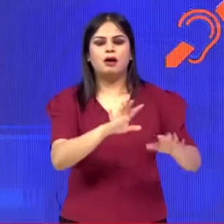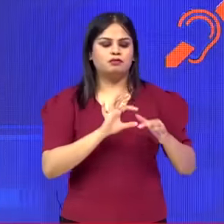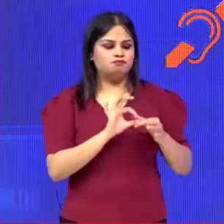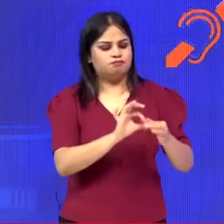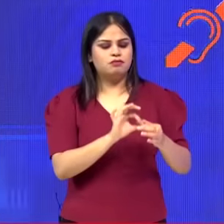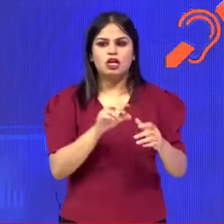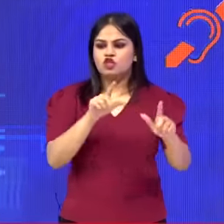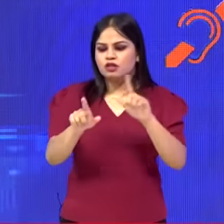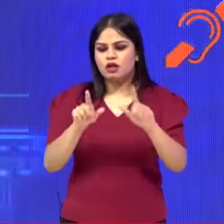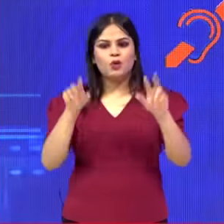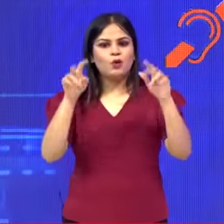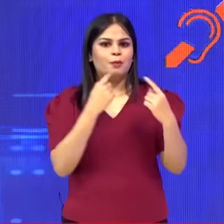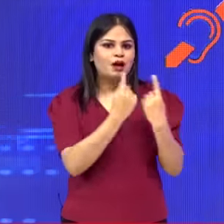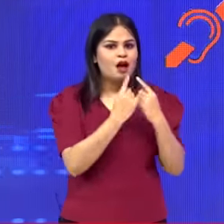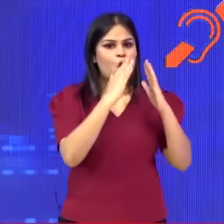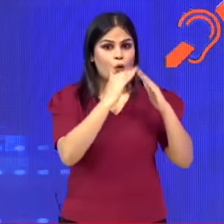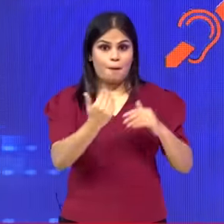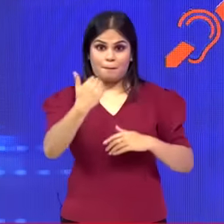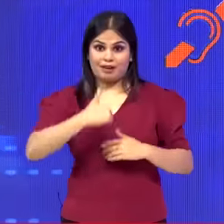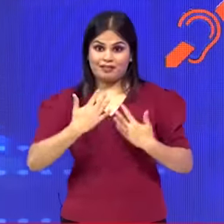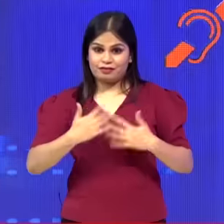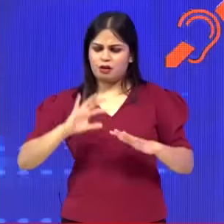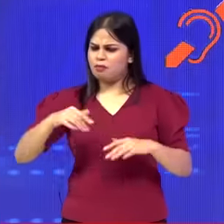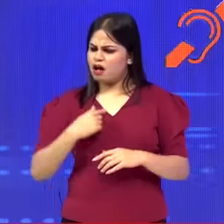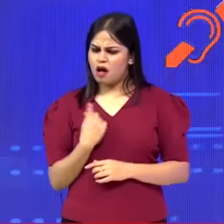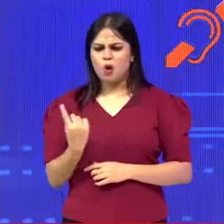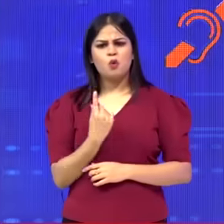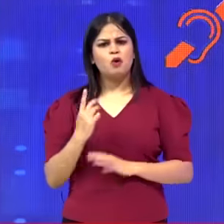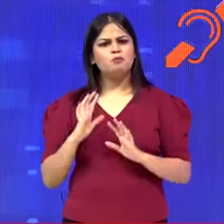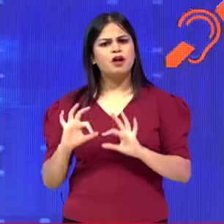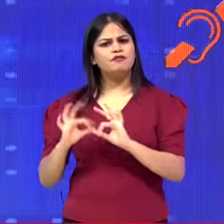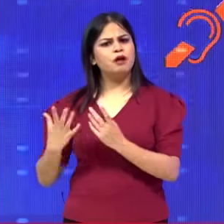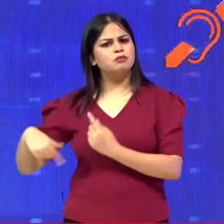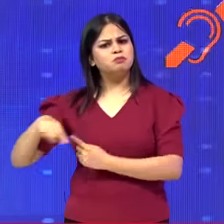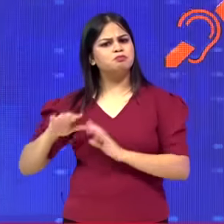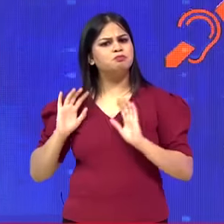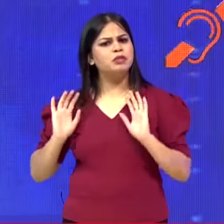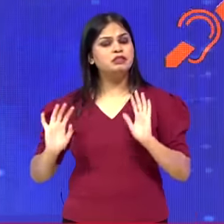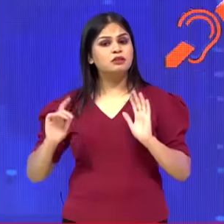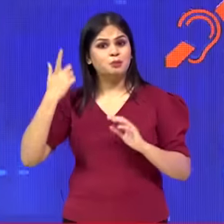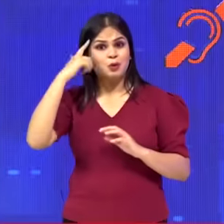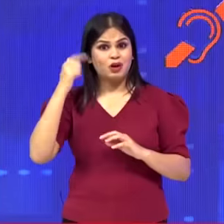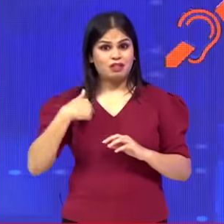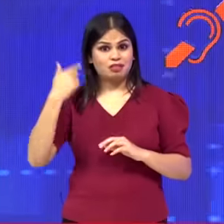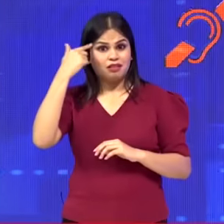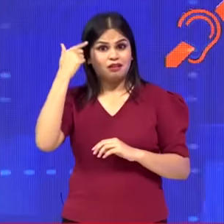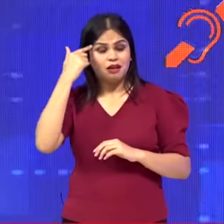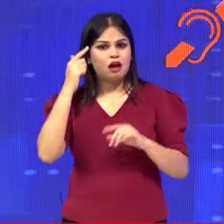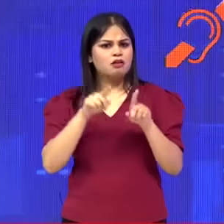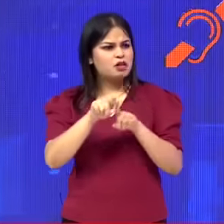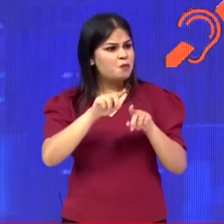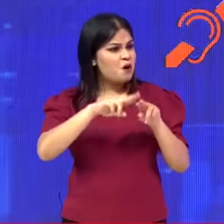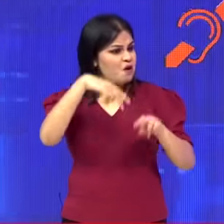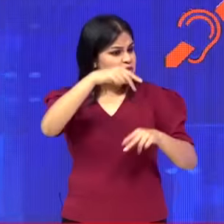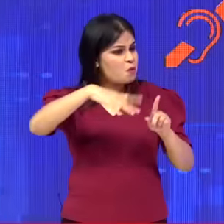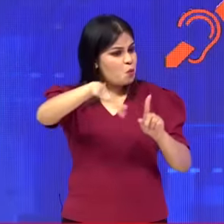शूटिंग्स के ऊपर बातें करता हूँ, घर पे आता हूँ और बस मैं हूँ और मेरी फैमिली है. तो ये नहीं कि मैं इंडस्ट्री